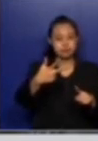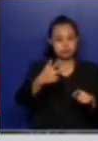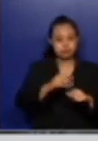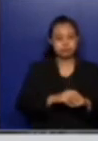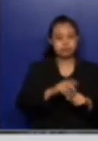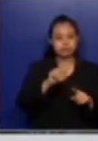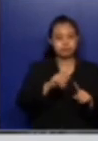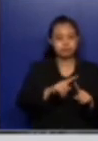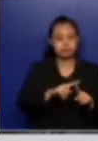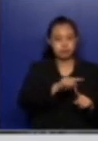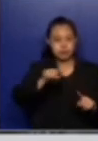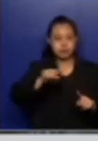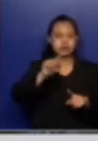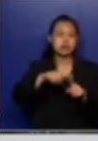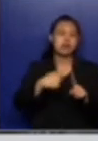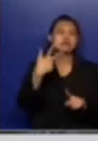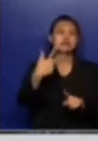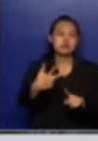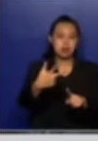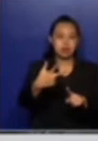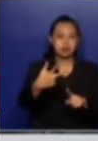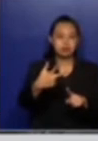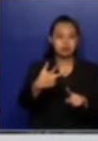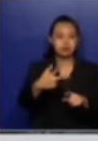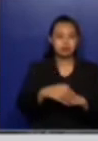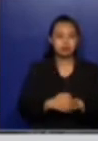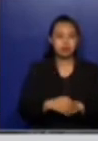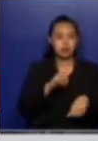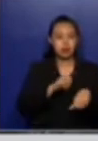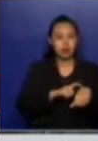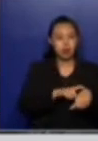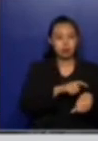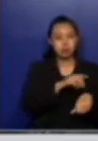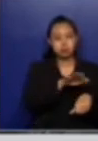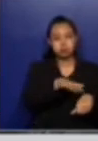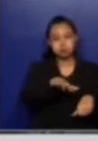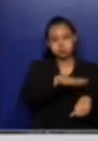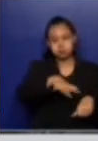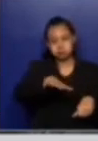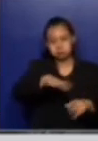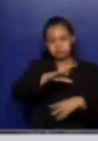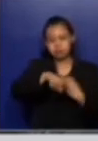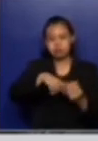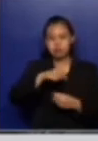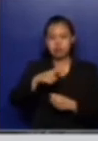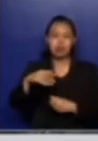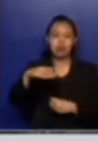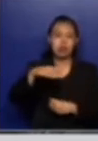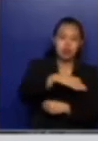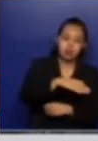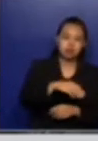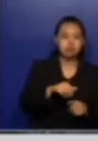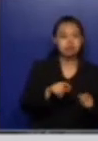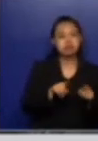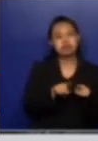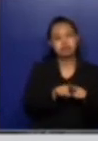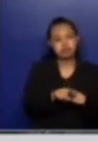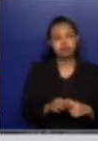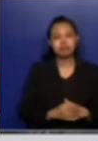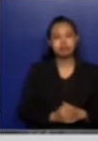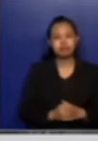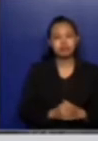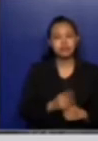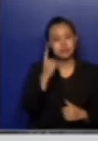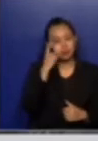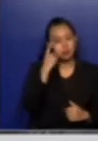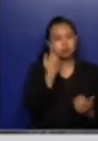ถึงมีนาแม้นว่าจะอยู่ในภาวะปกติแต่เศรษฐกิจเขาซบเซาครับเชื่อว่าการเก็บงบประมาณต่ำล